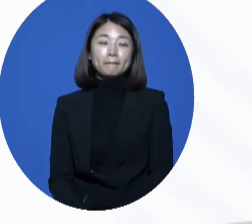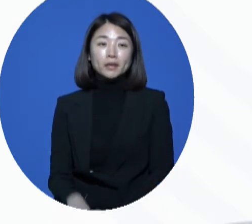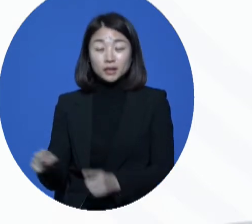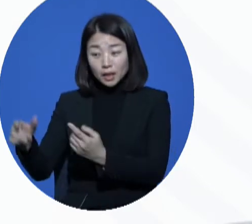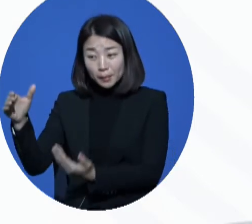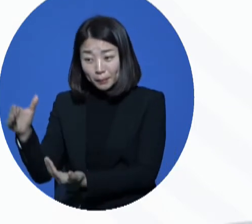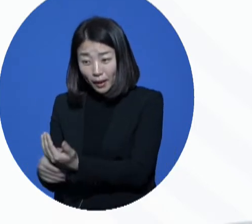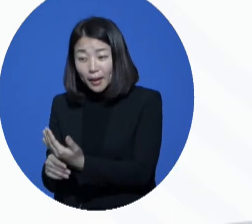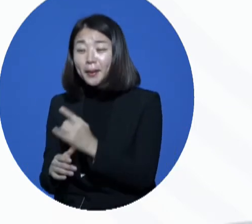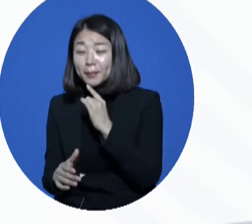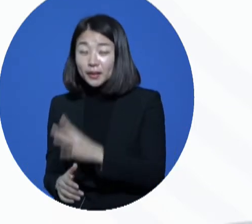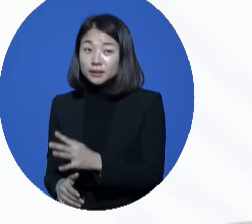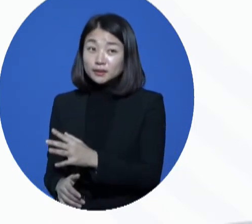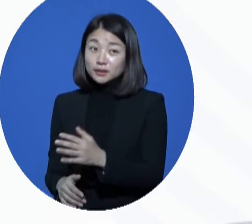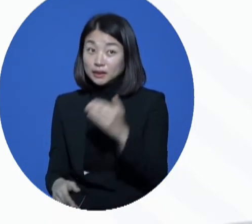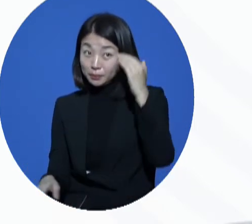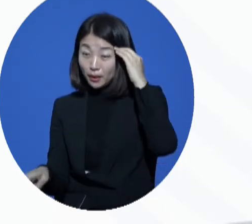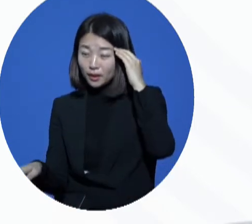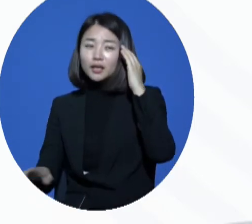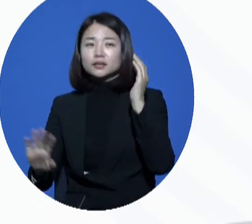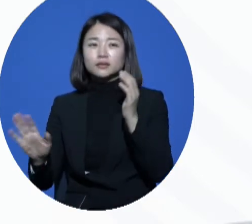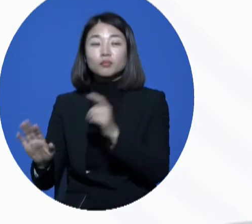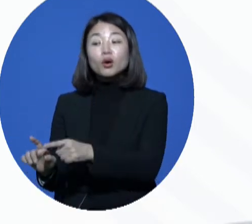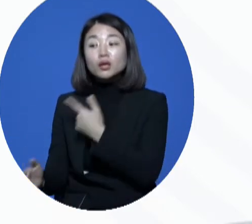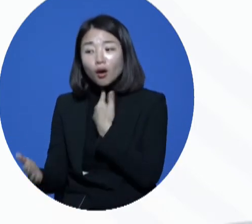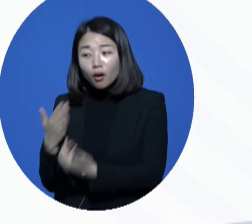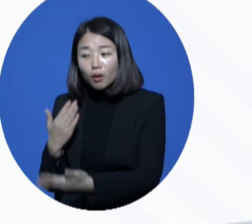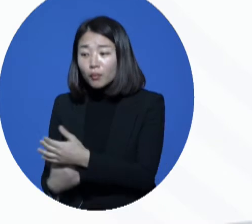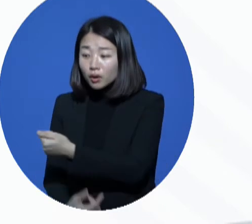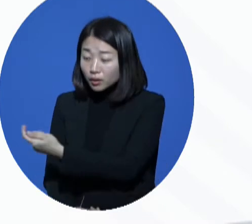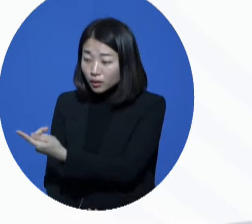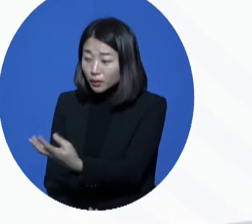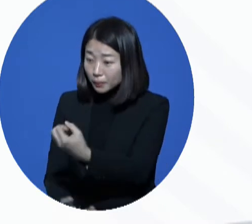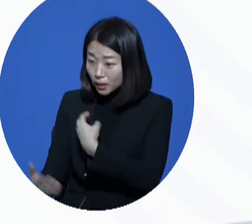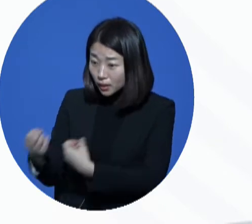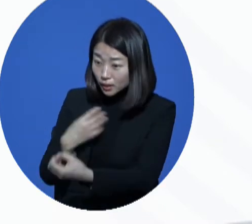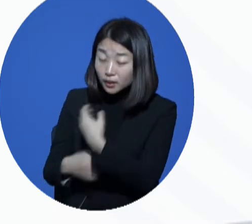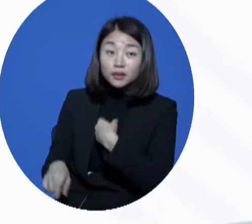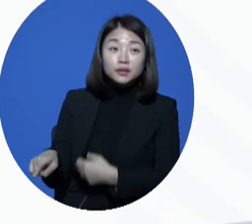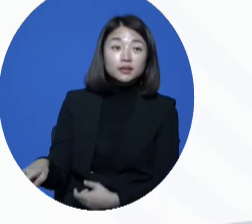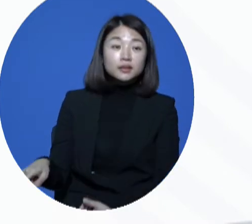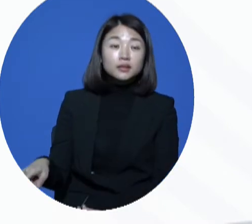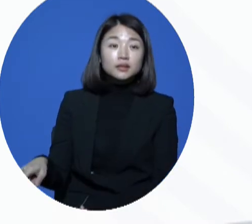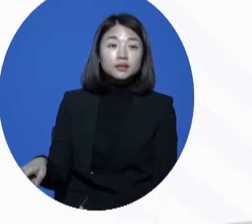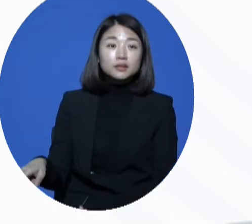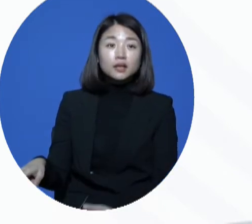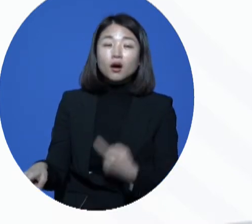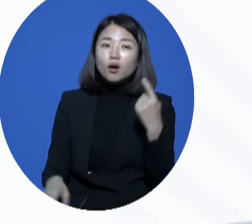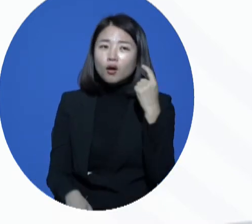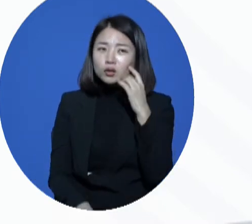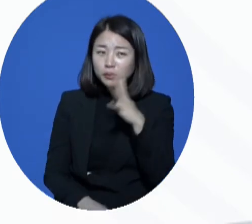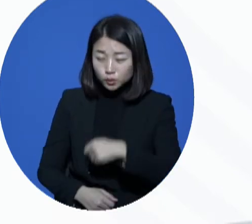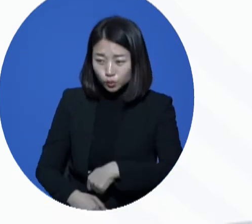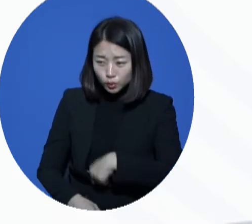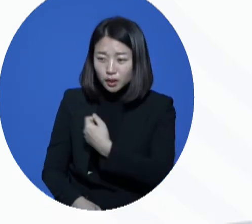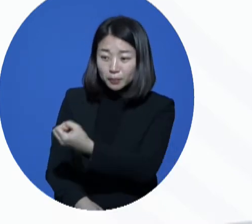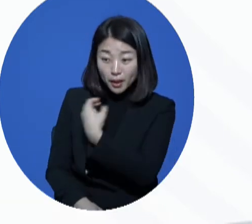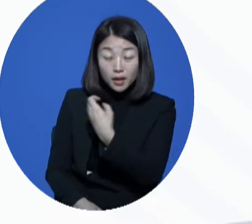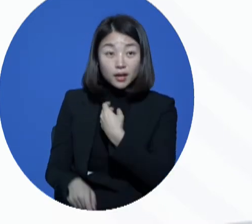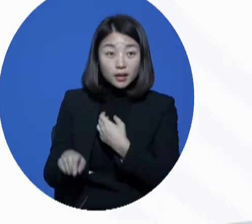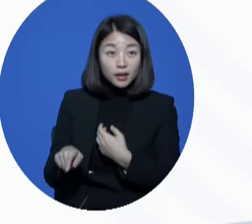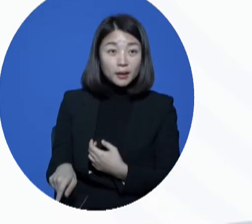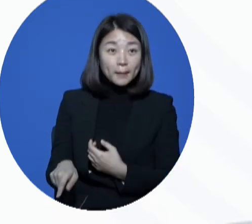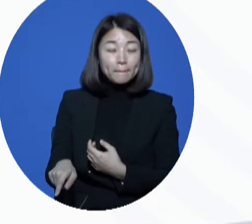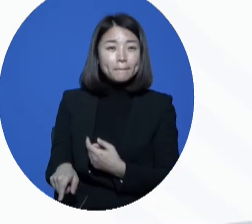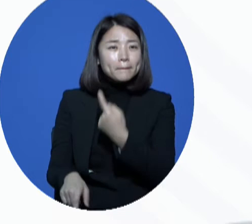이해하고 이들이 본인이 어떤 일을 경험했는지 육하 원칙을 모두 통과해서 거짓말을 하지 않았고 이것이 사실임을